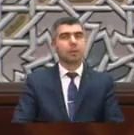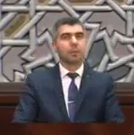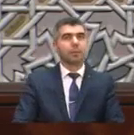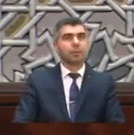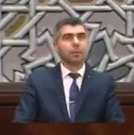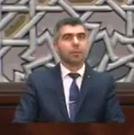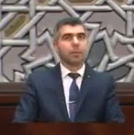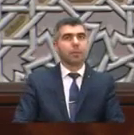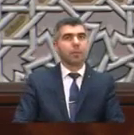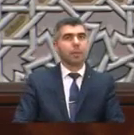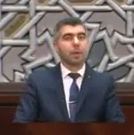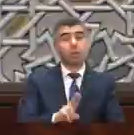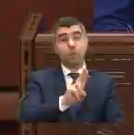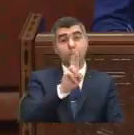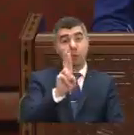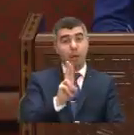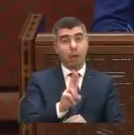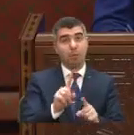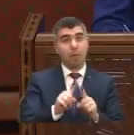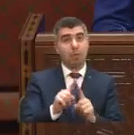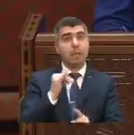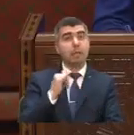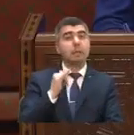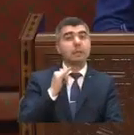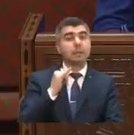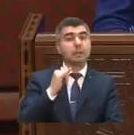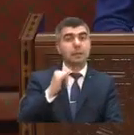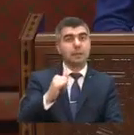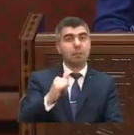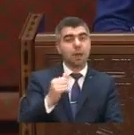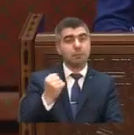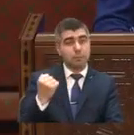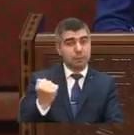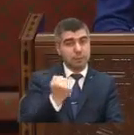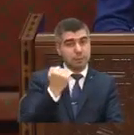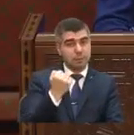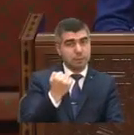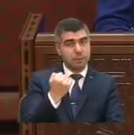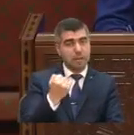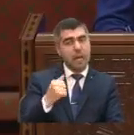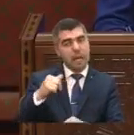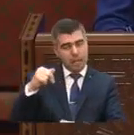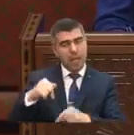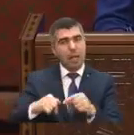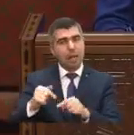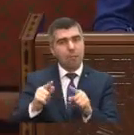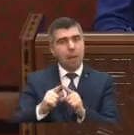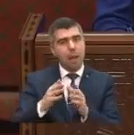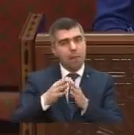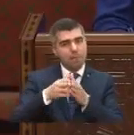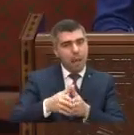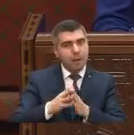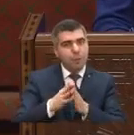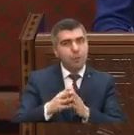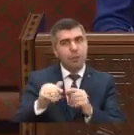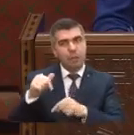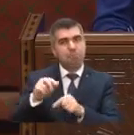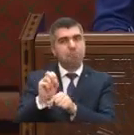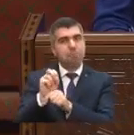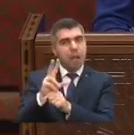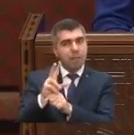هو السؤال استمرار تاخر بمعنى هذا الشيء ما لا، تاخر بعض البواخر الرحلات انا متفق